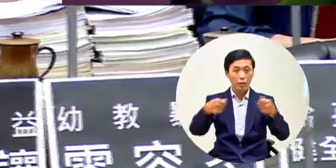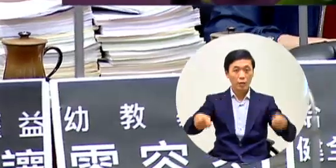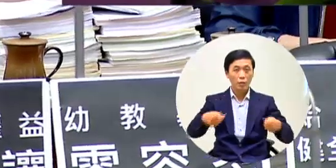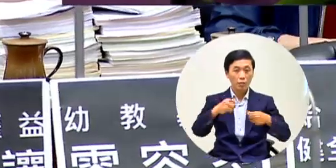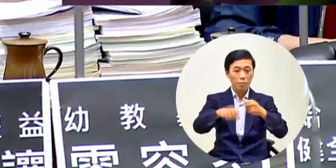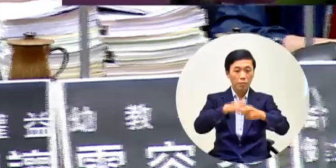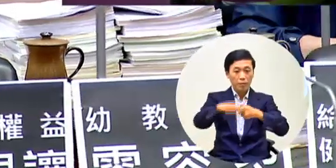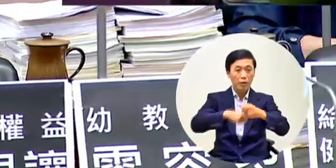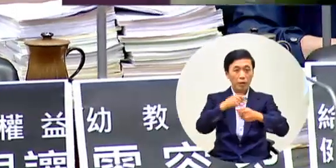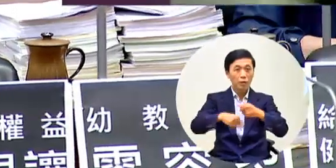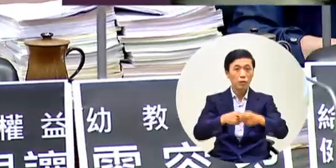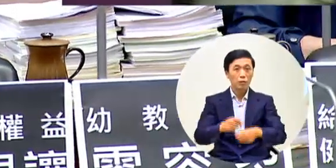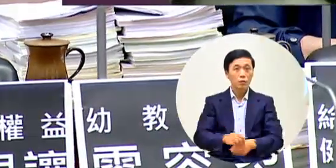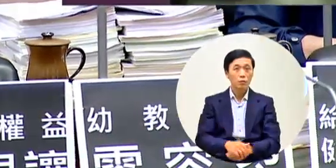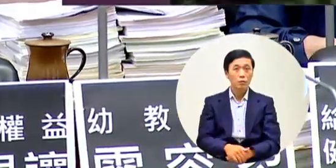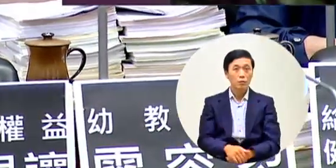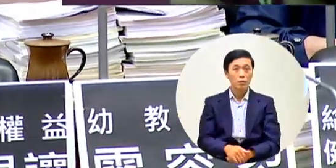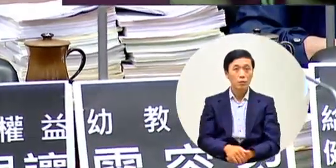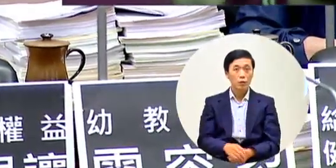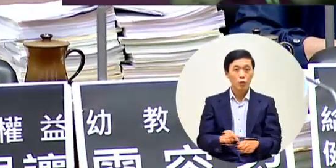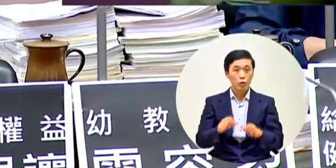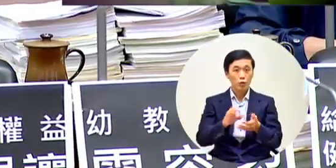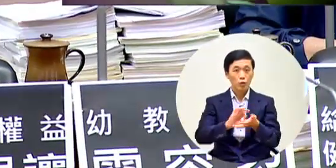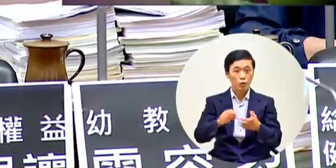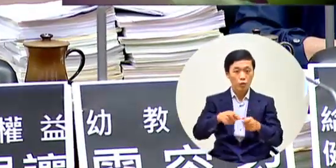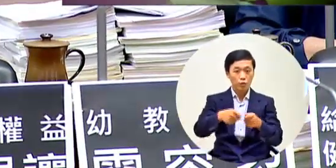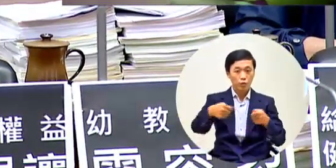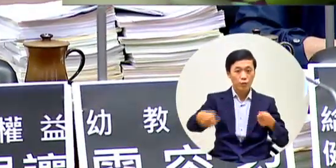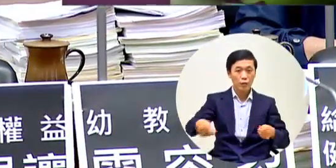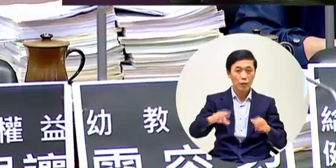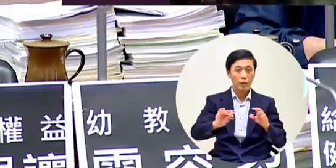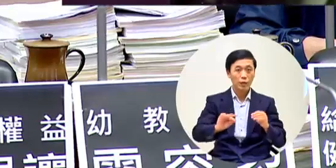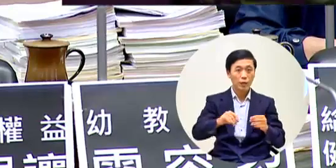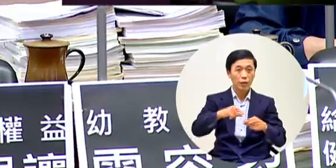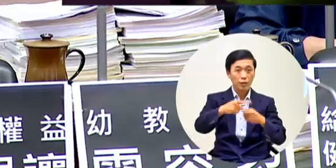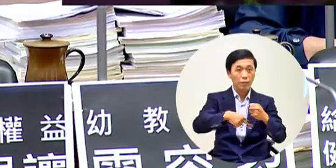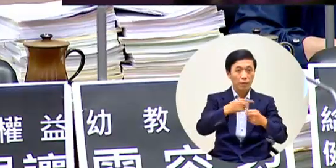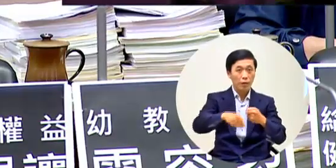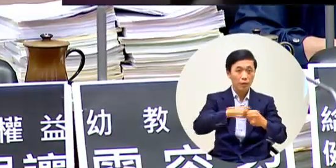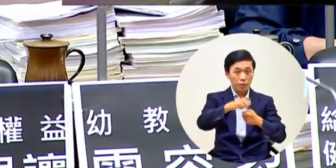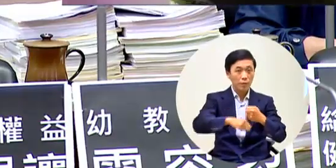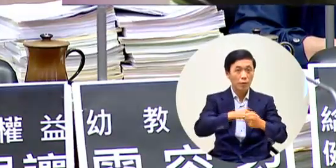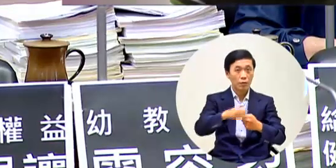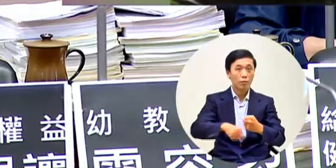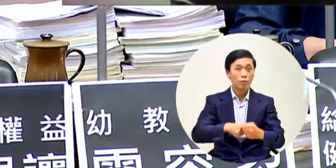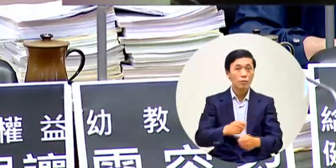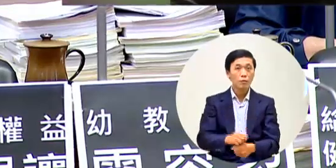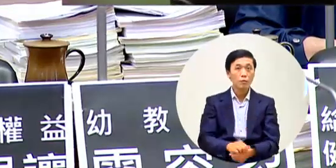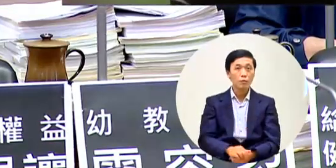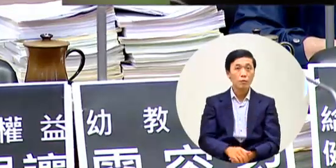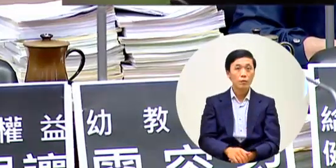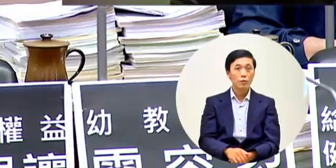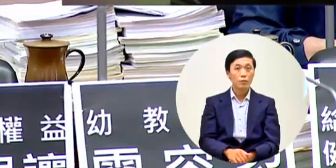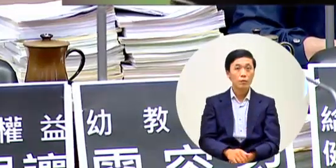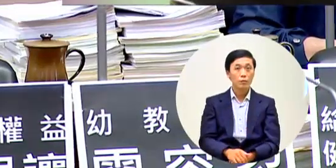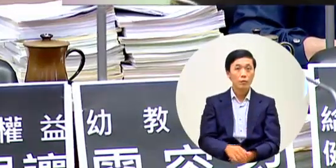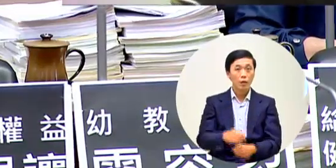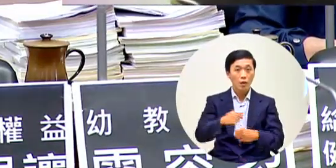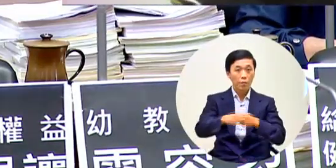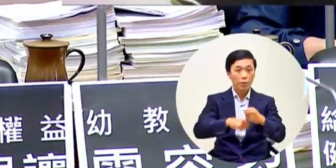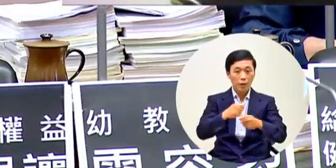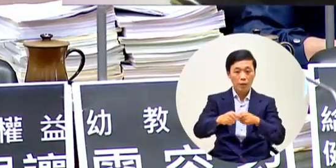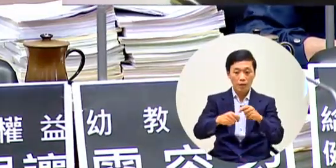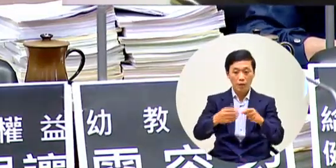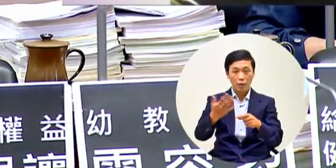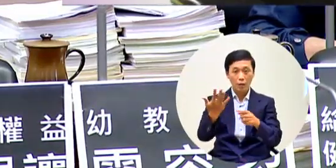绑？ 用胶带绑。 他怎么绑起来啊？他怎么绑？ 这样绑。 然后两只手这样绑起